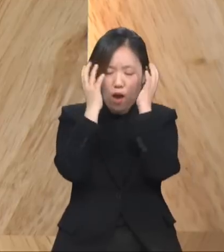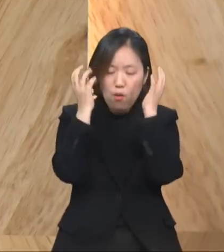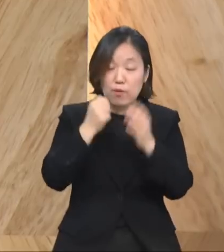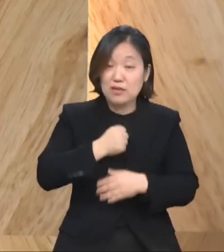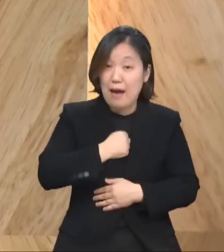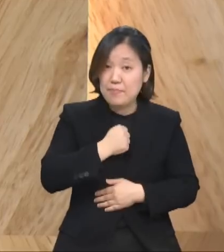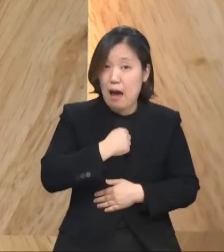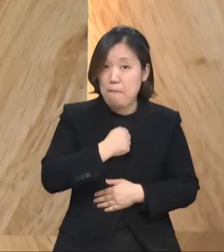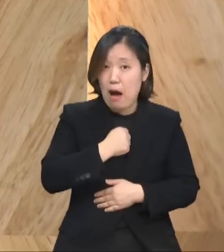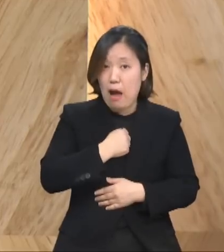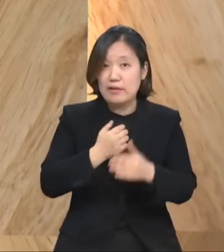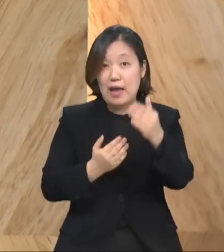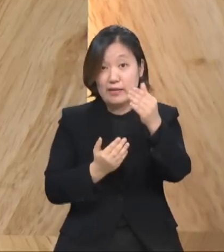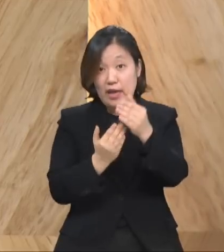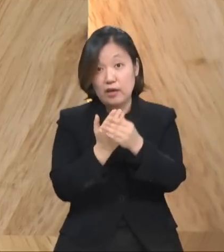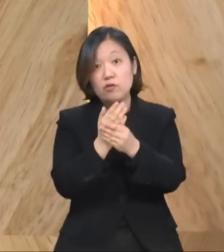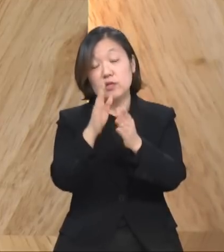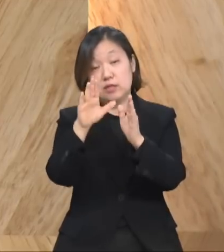개중에서는